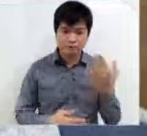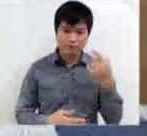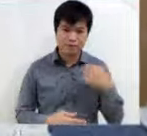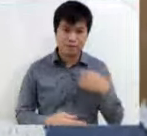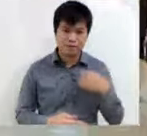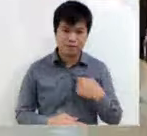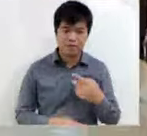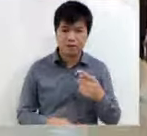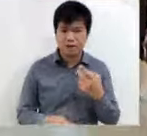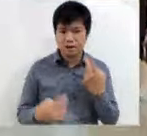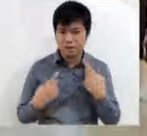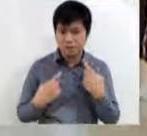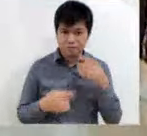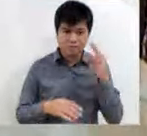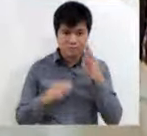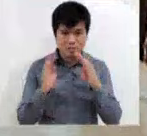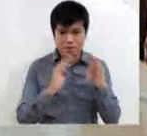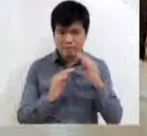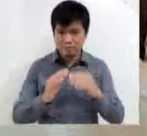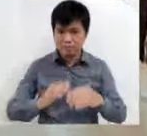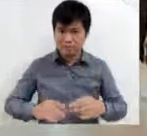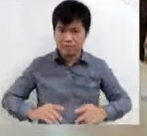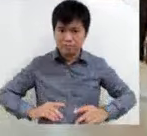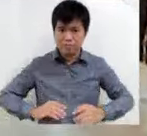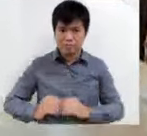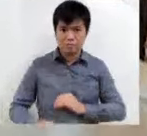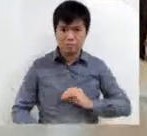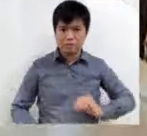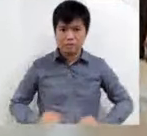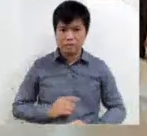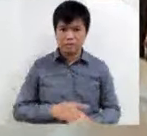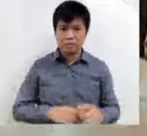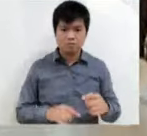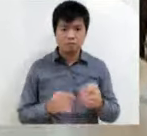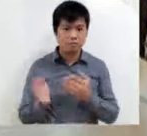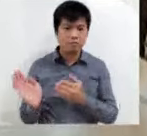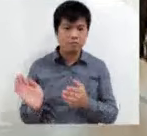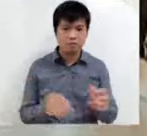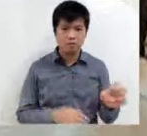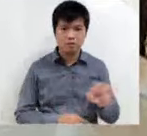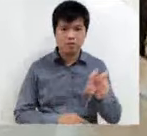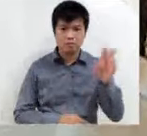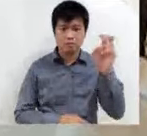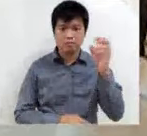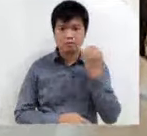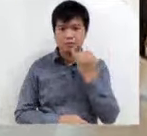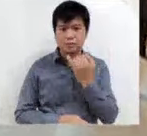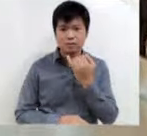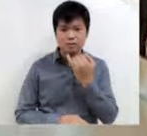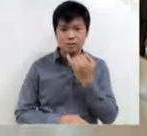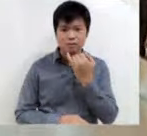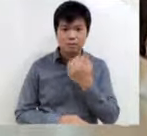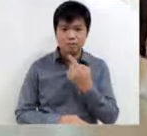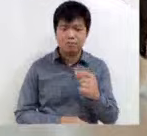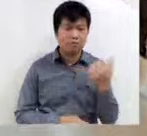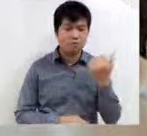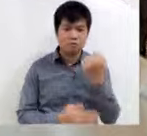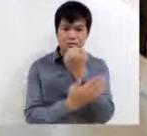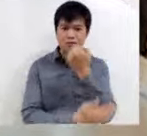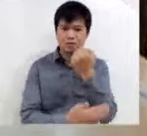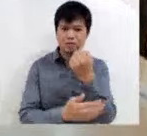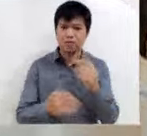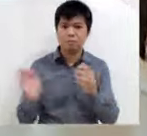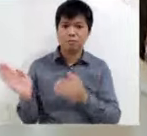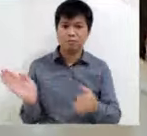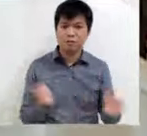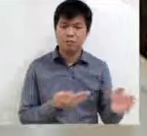ako. Ang plano niya, mag-travel na lang po kami dito sa Israel o kahit sa ibang bansa. Tapos po, ang plano namin, pag walang